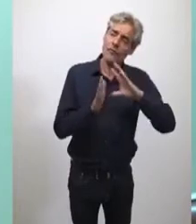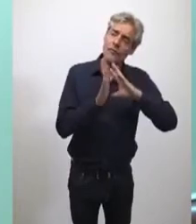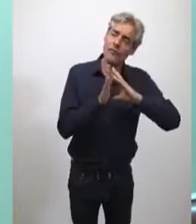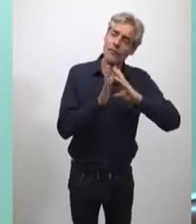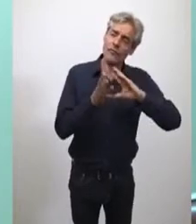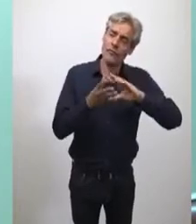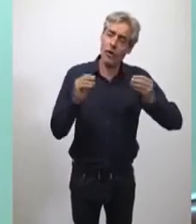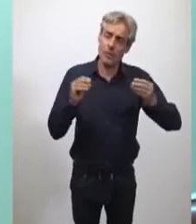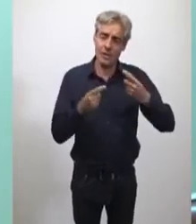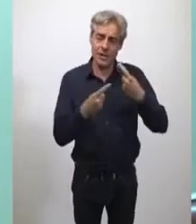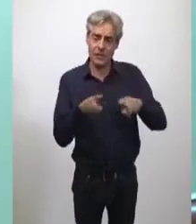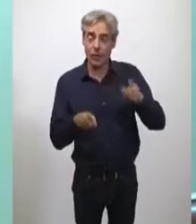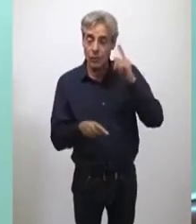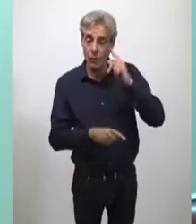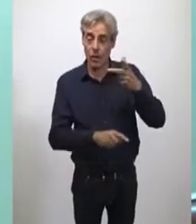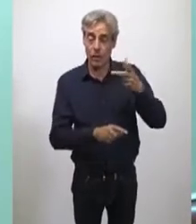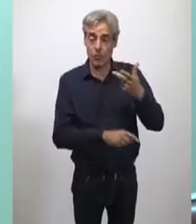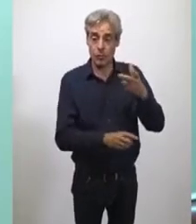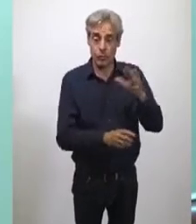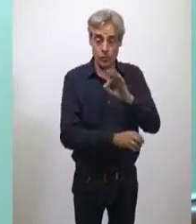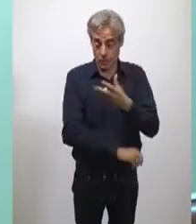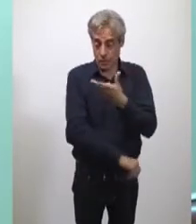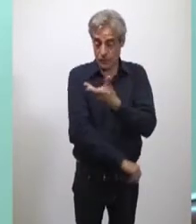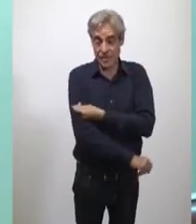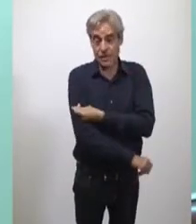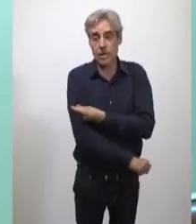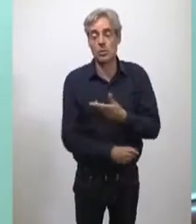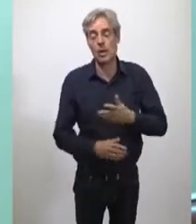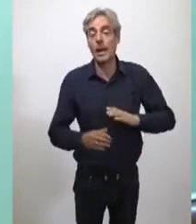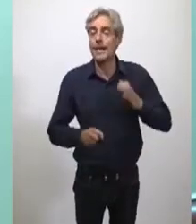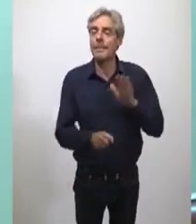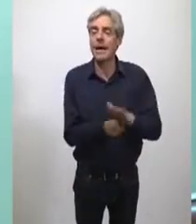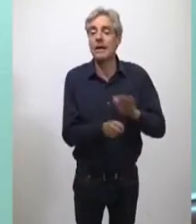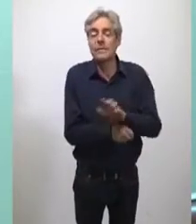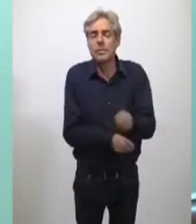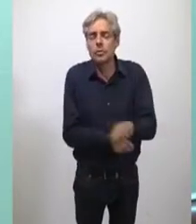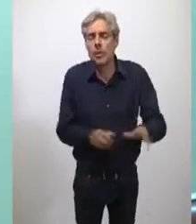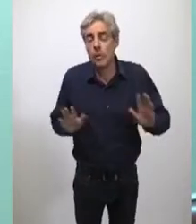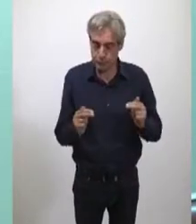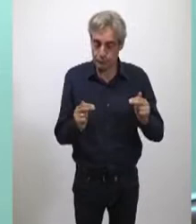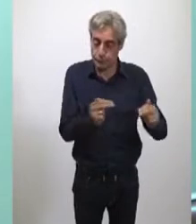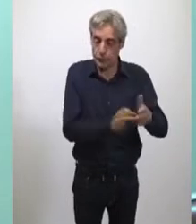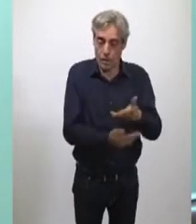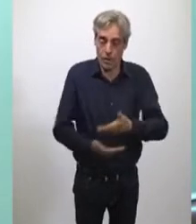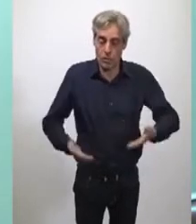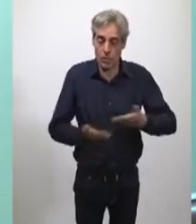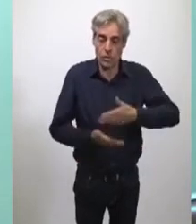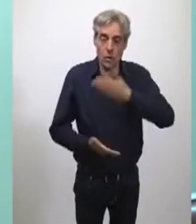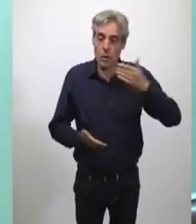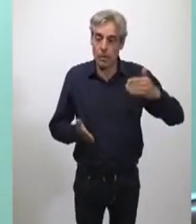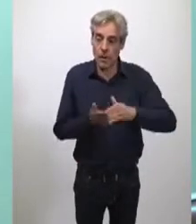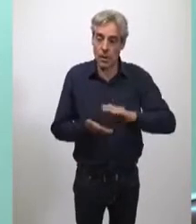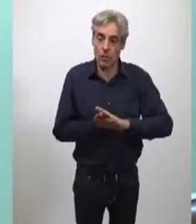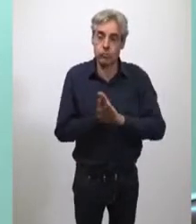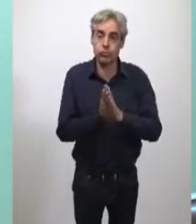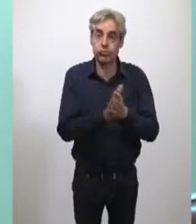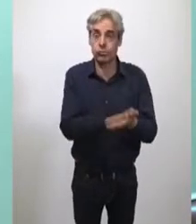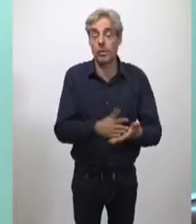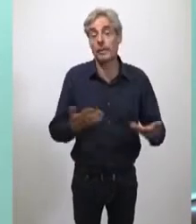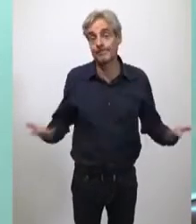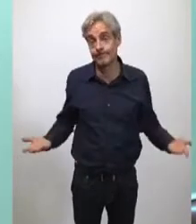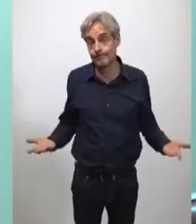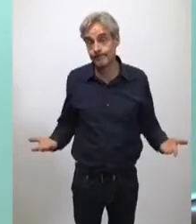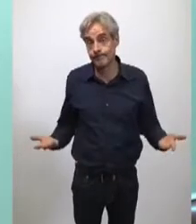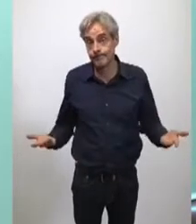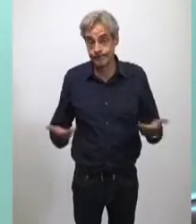puisque nous avons actuellement un taux de vaccination, même s'il ne traduit pas une immunité collective, il a quand même tendance à améliorer la situation. Mais bon, sachez